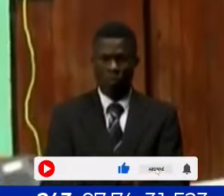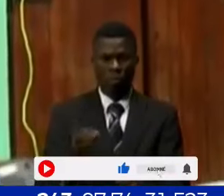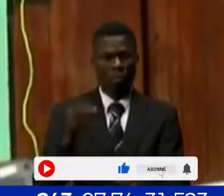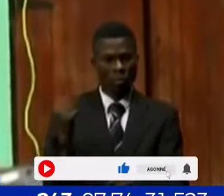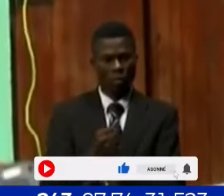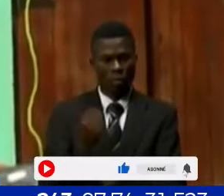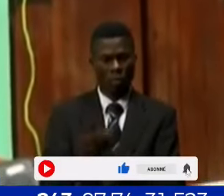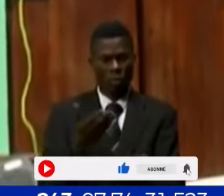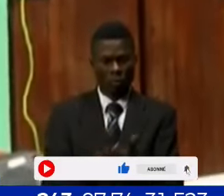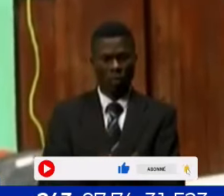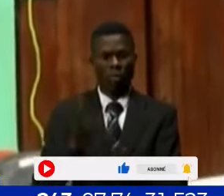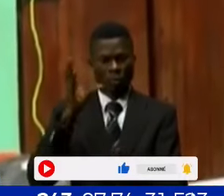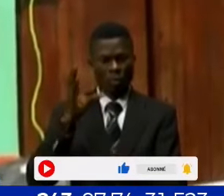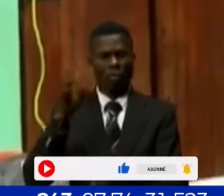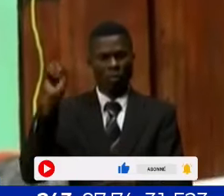Tapata Kamilombe,